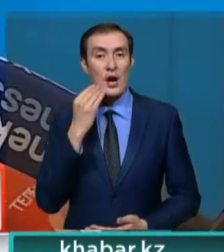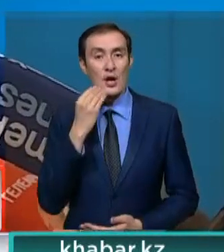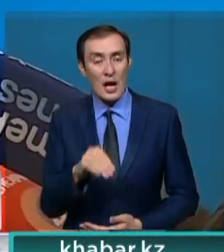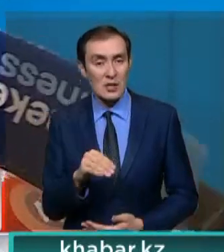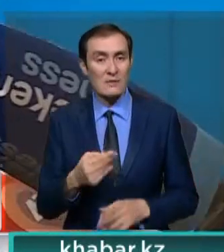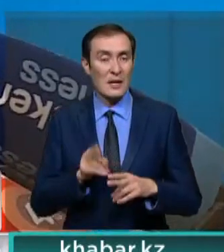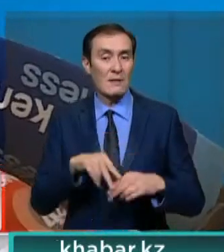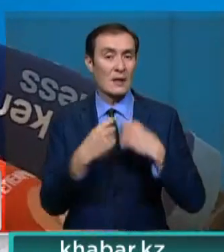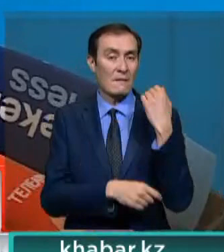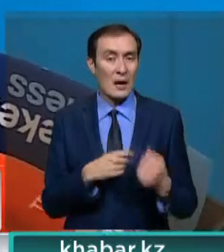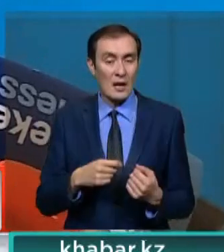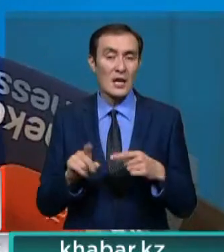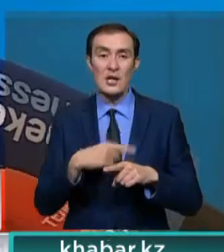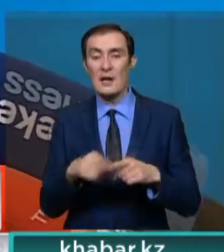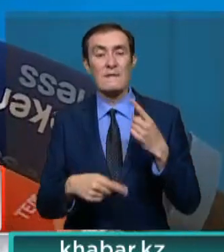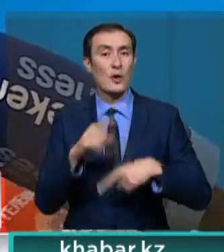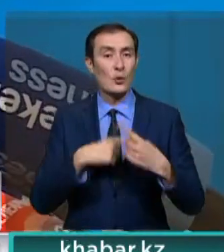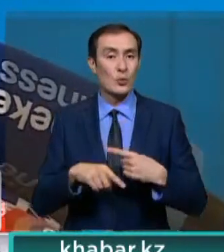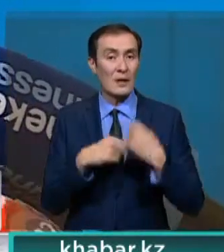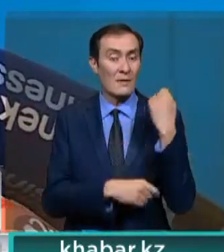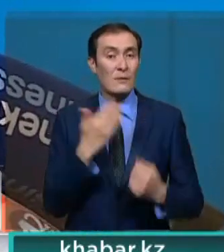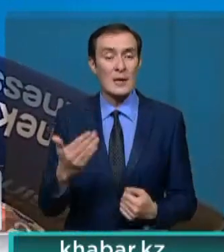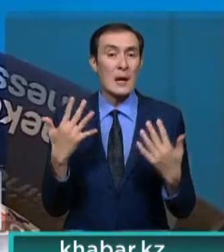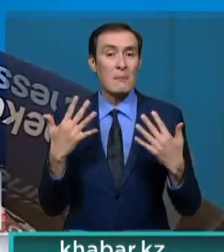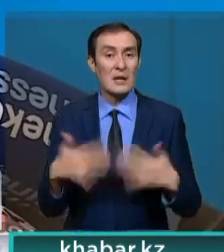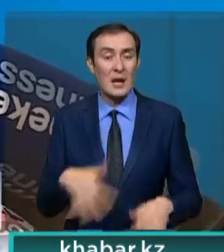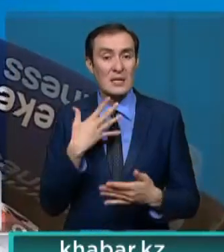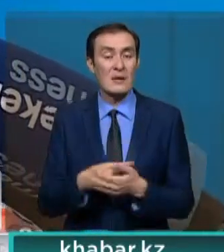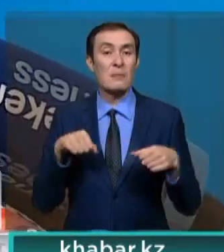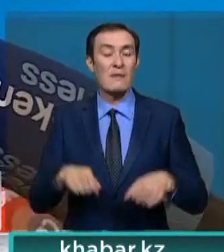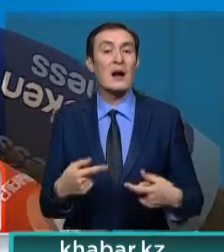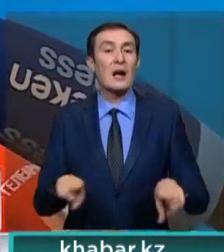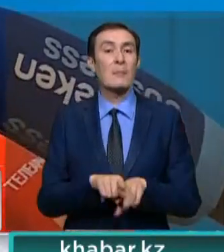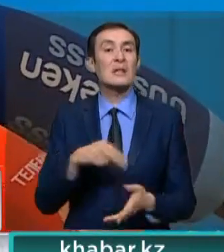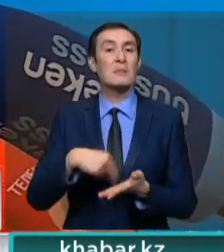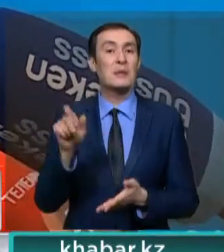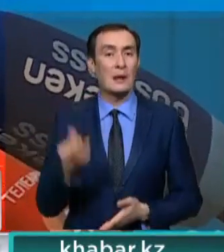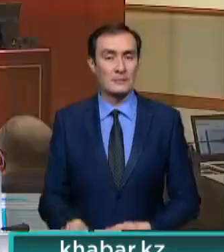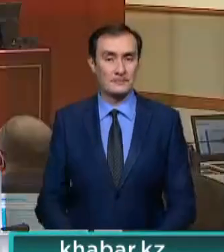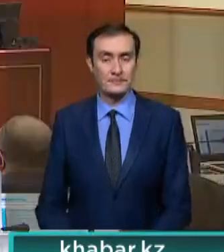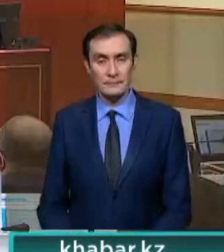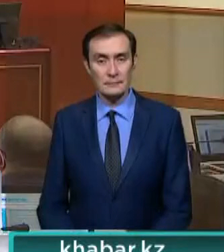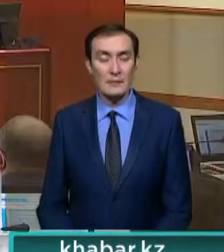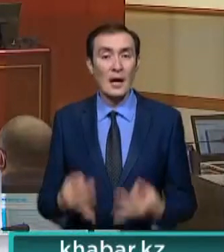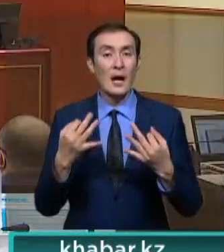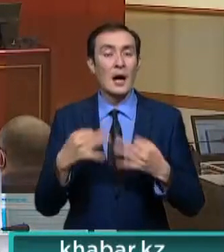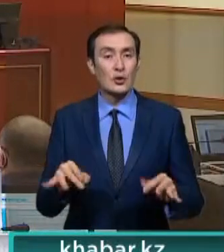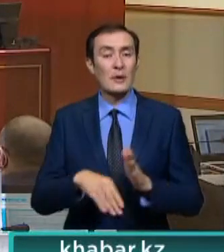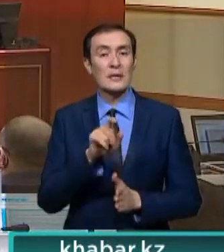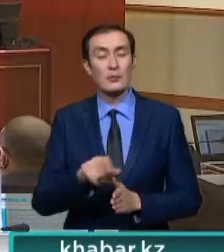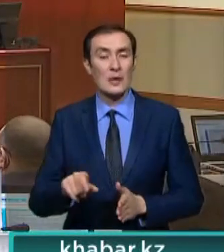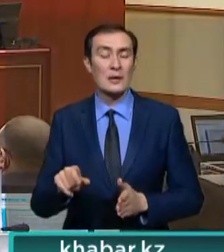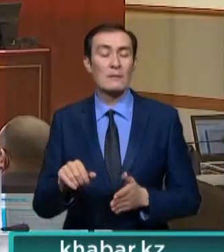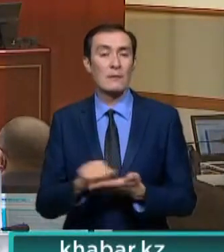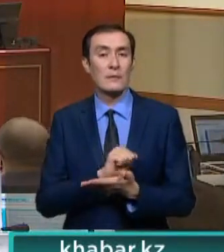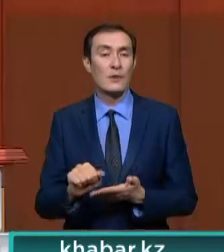отгруженного товара, вернуть этот товар. То есть вы потеряли свои права как потребитель. Одобрили депутаты пакет поправок